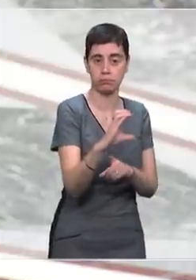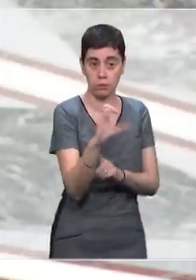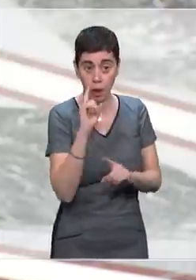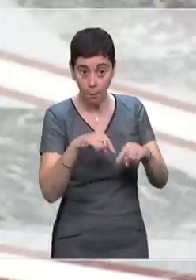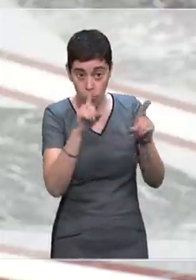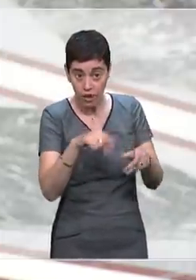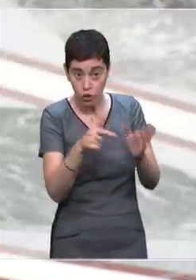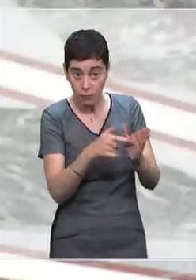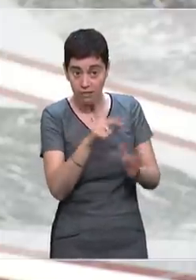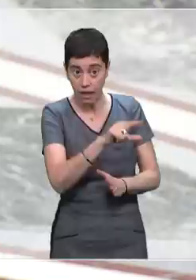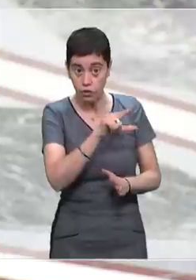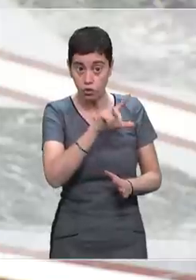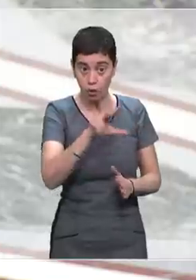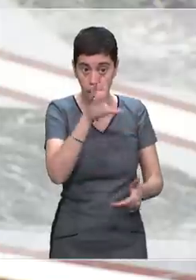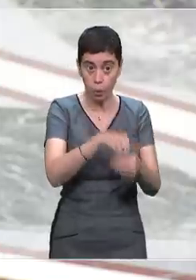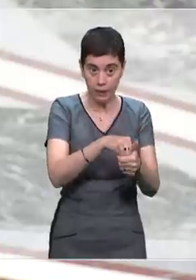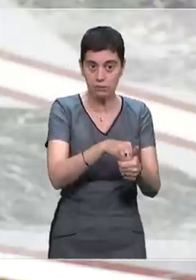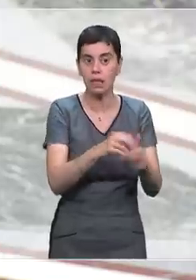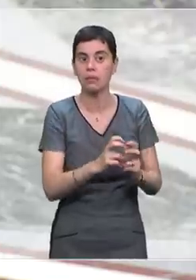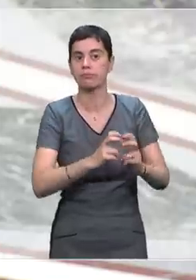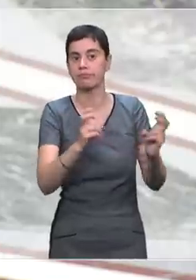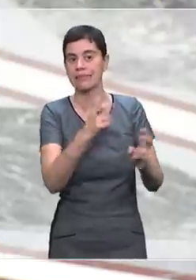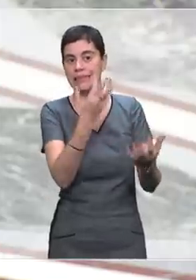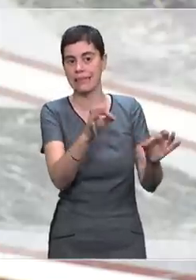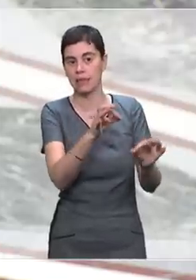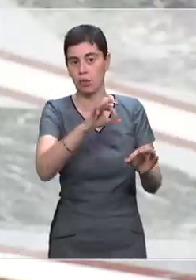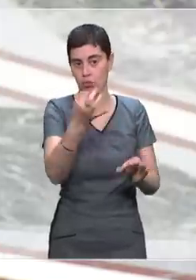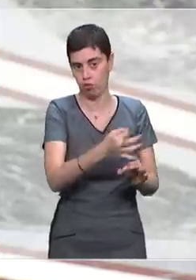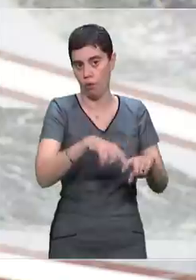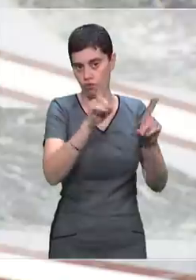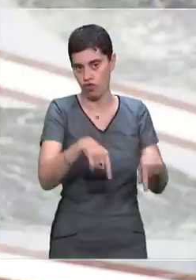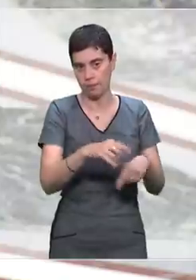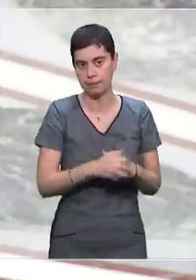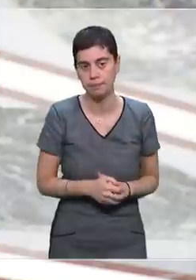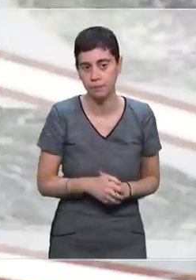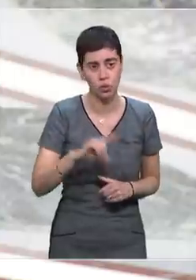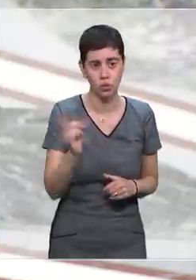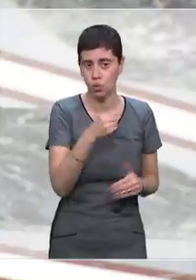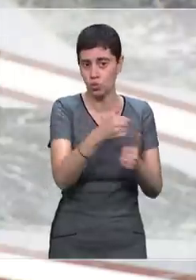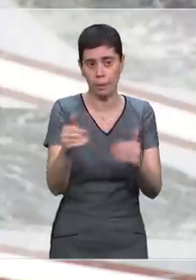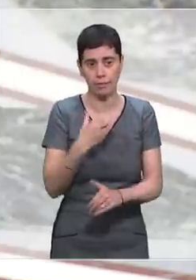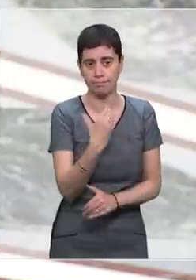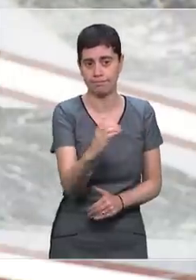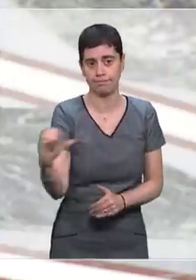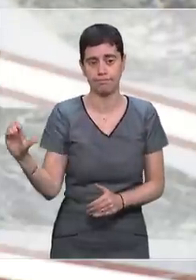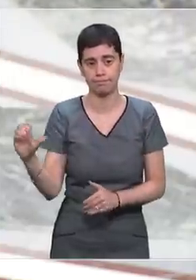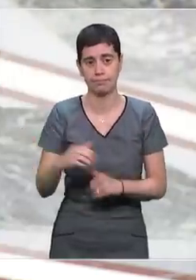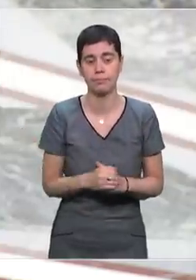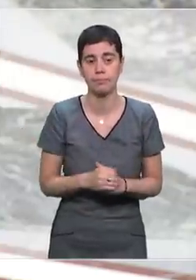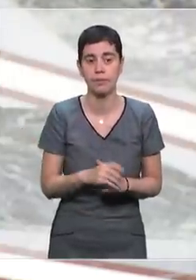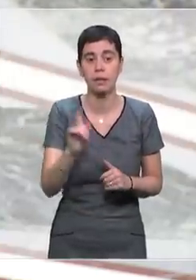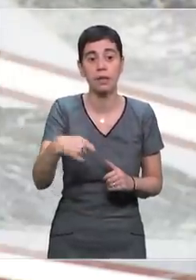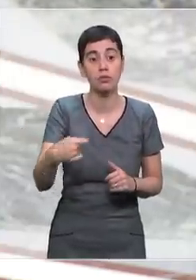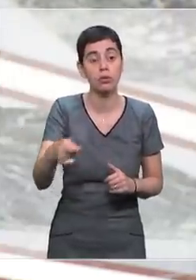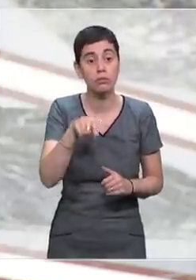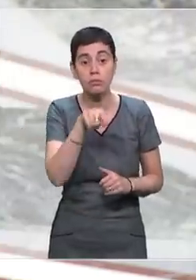2023 avec une augmentation de 10% du budget. Nous investissons dans tous les domaines, notamment ceux qui permettent de